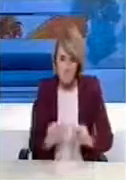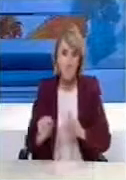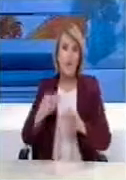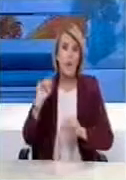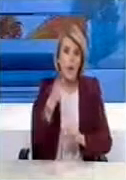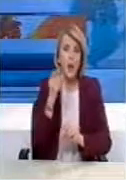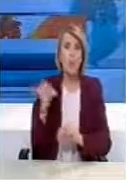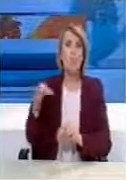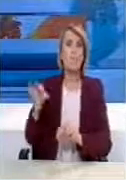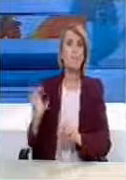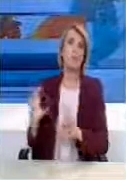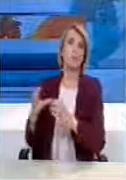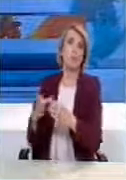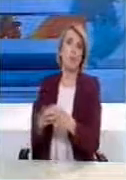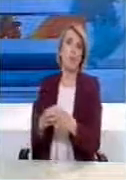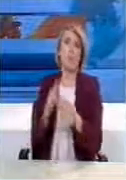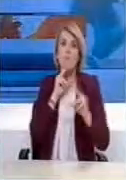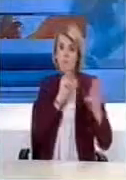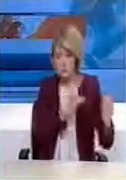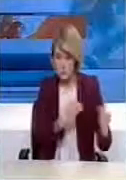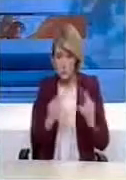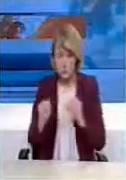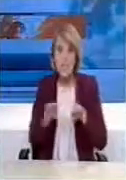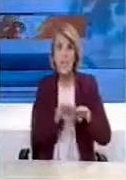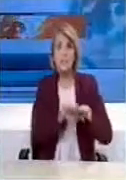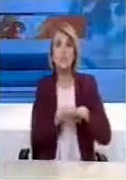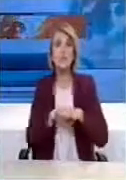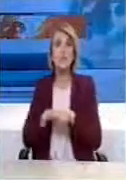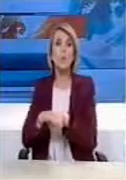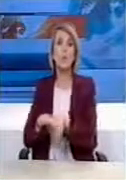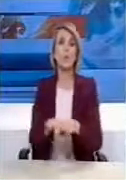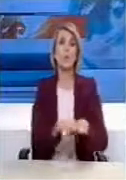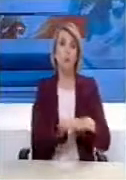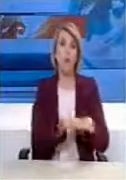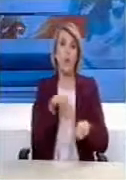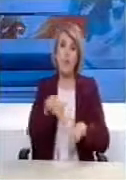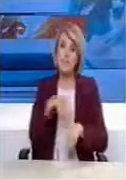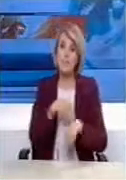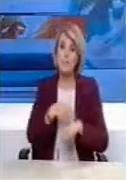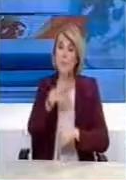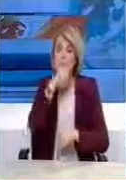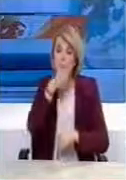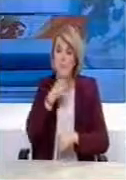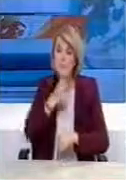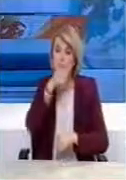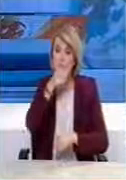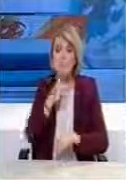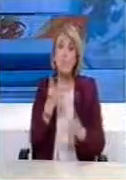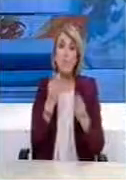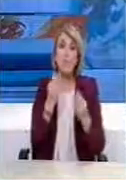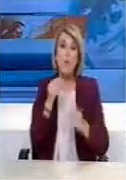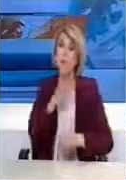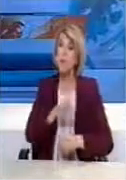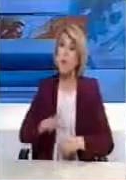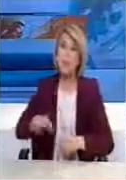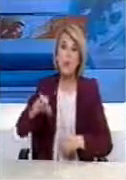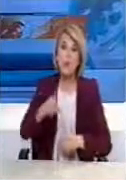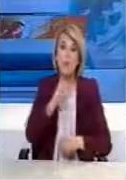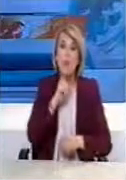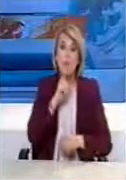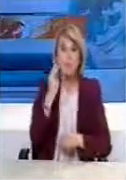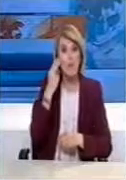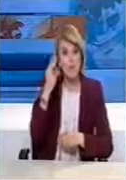του πληθυσμού, οι οποίες αυτή τη στιγμή υποφέρουν από την επέλαση του ιού σε πολλές χώρες του κόσμου, με χαρακτηριστικό παράδειγμα τις Ηνωμένες